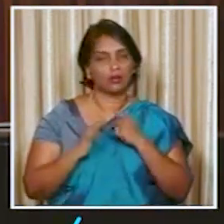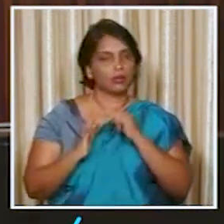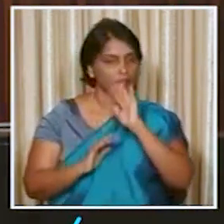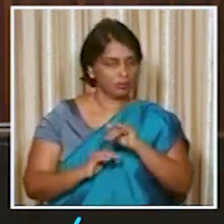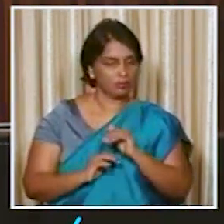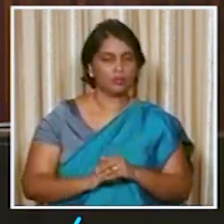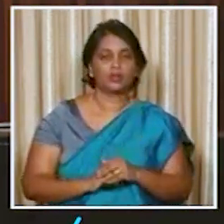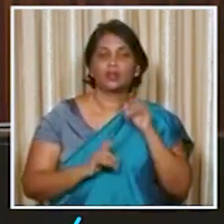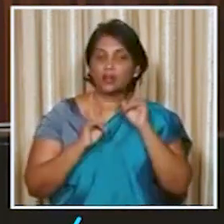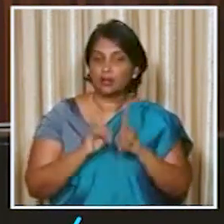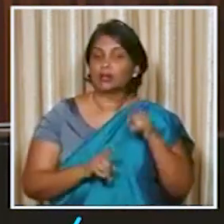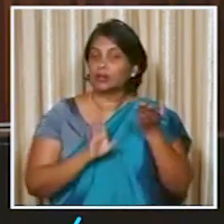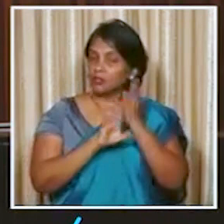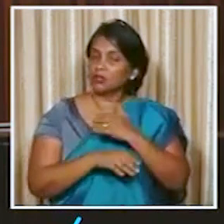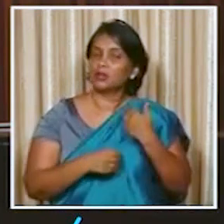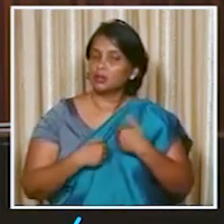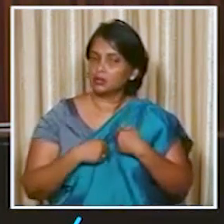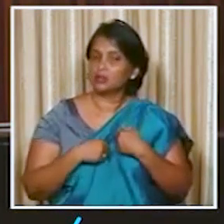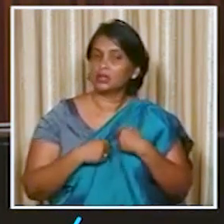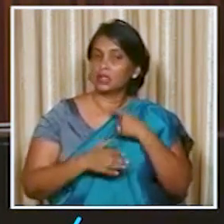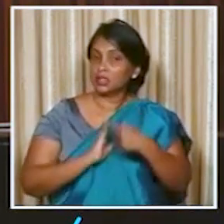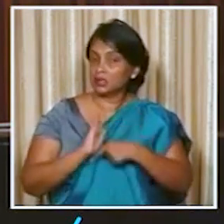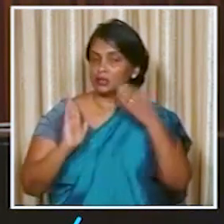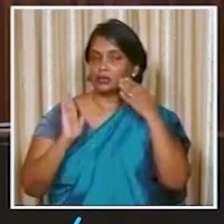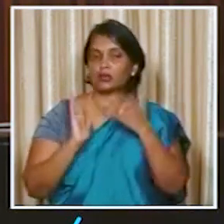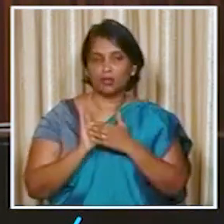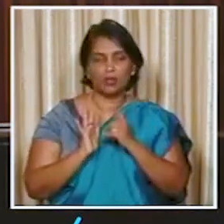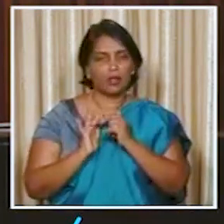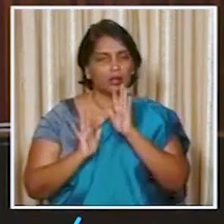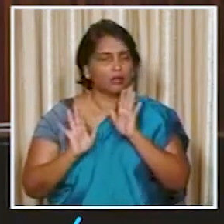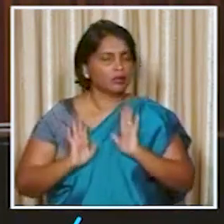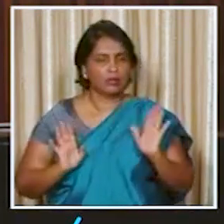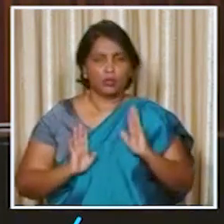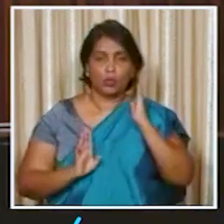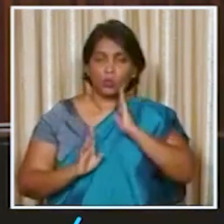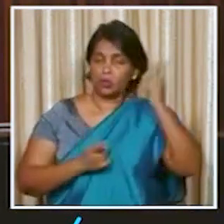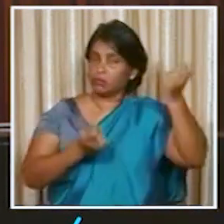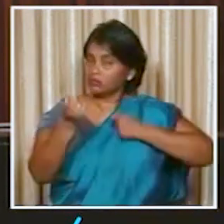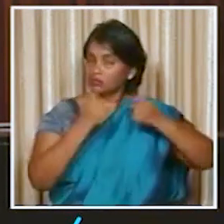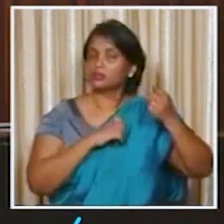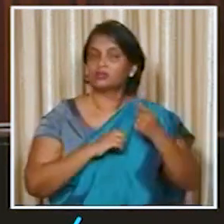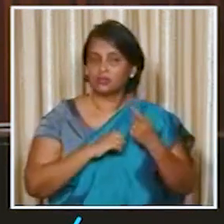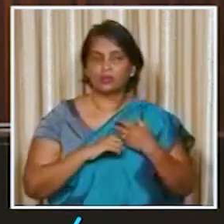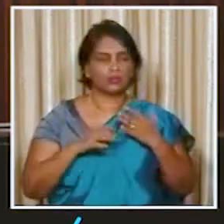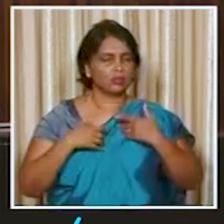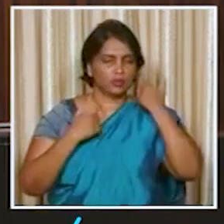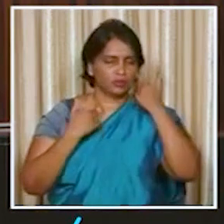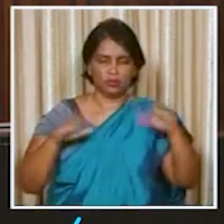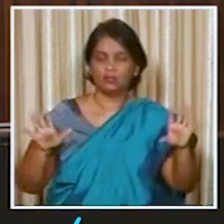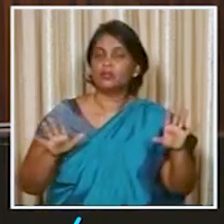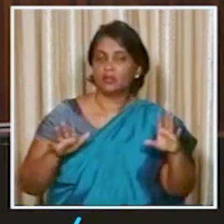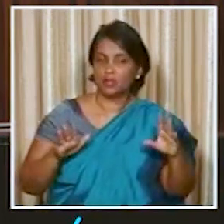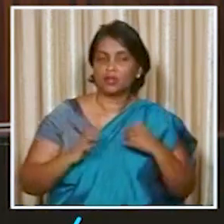ලැබීමයි. එනමුත් එදා පවා මා කළේ දේශීය වශයෙන් ලැබුණු ඇරයුම් පමණක් නොව විදේශීය වශයෙන් ලද ඇරයුම් දෙකෙහිලා ප්‍රතික්ෂේප